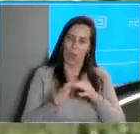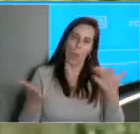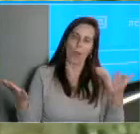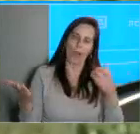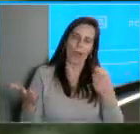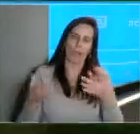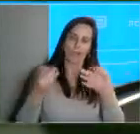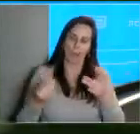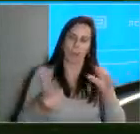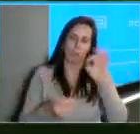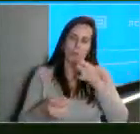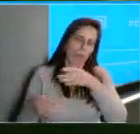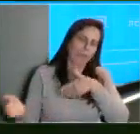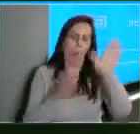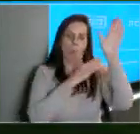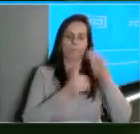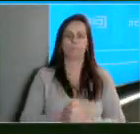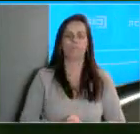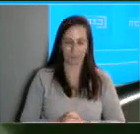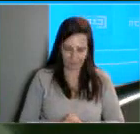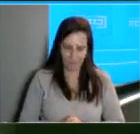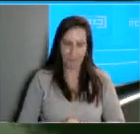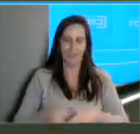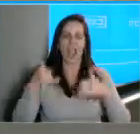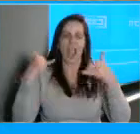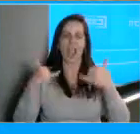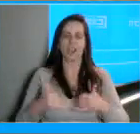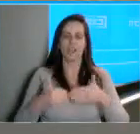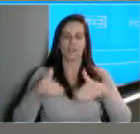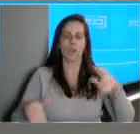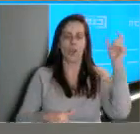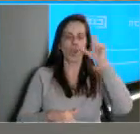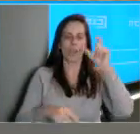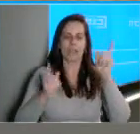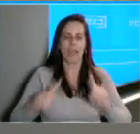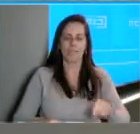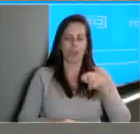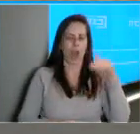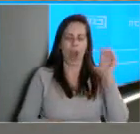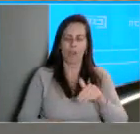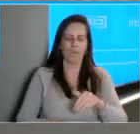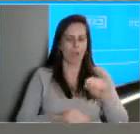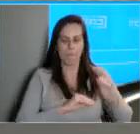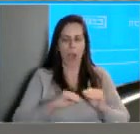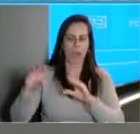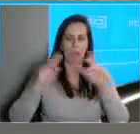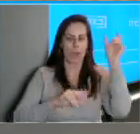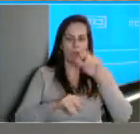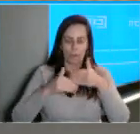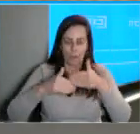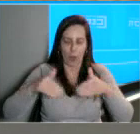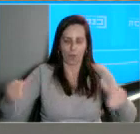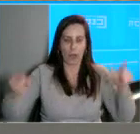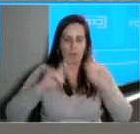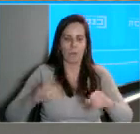הם ידבקו בקורונה וכולם ילכו. ונעבור לגבול טורקיה-יוון, שם אלפי מהגרים מטורקיה התאספו לאורך